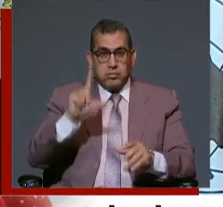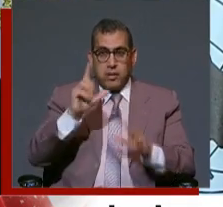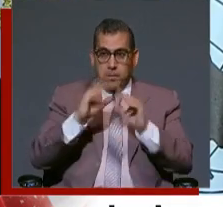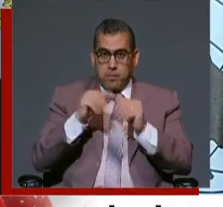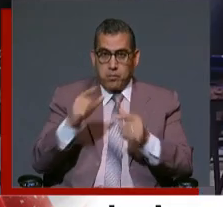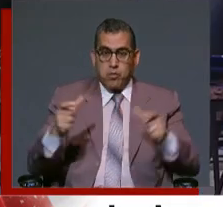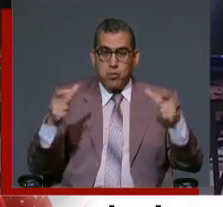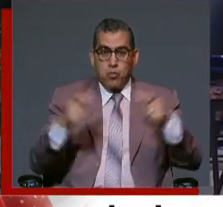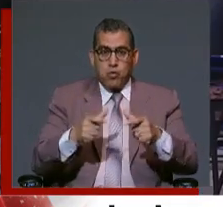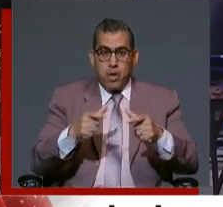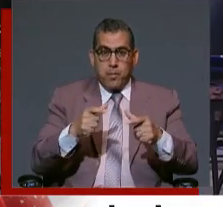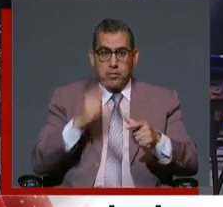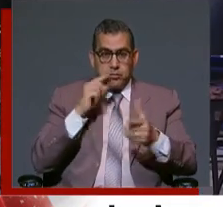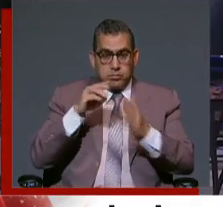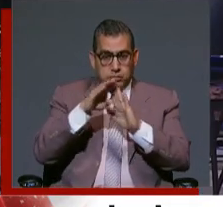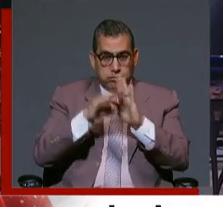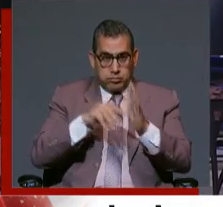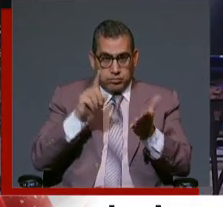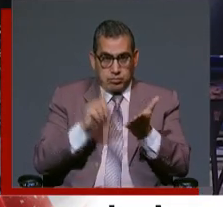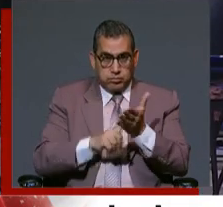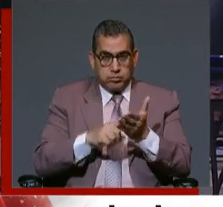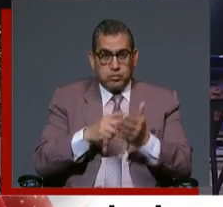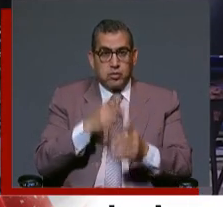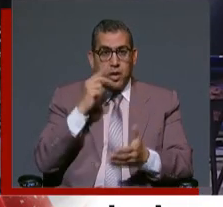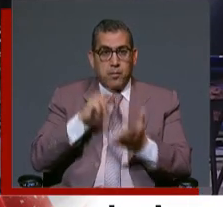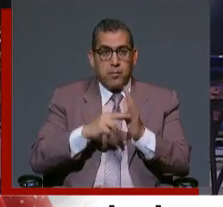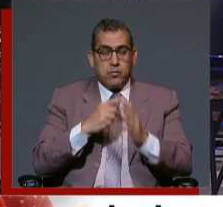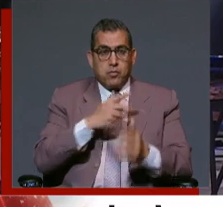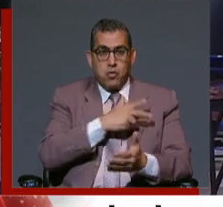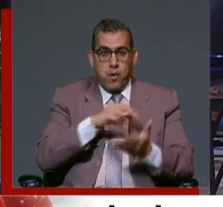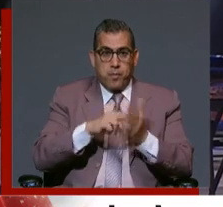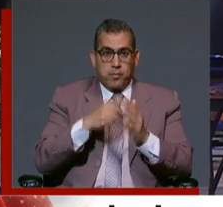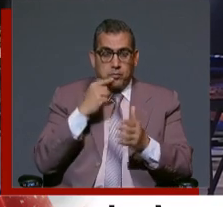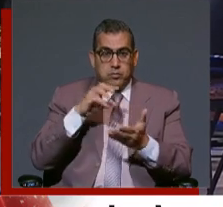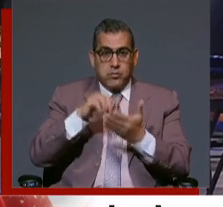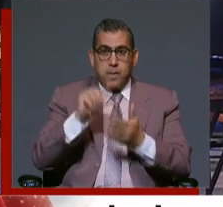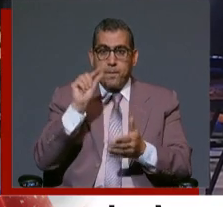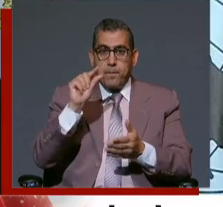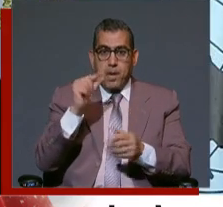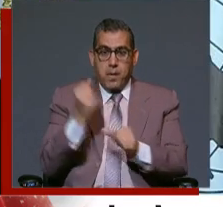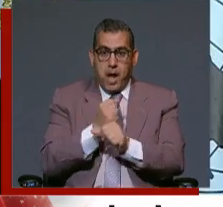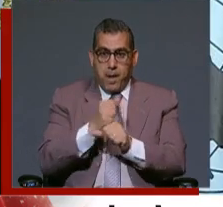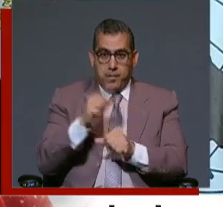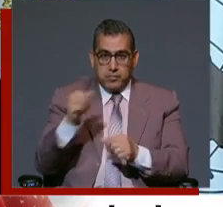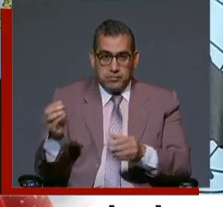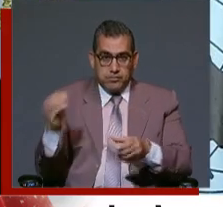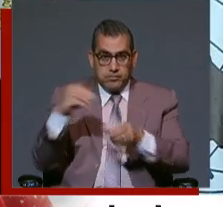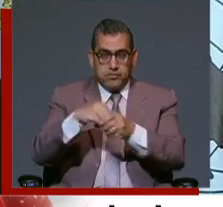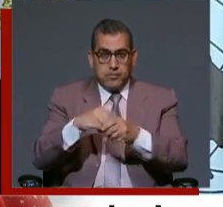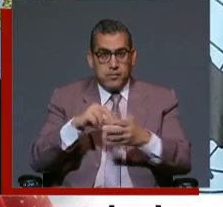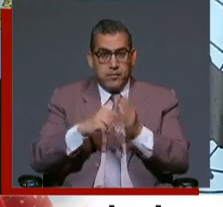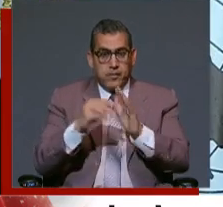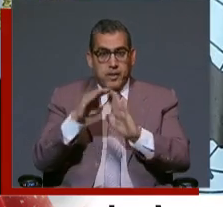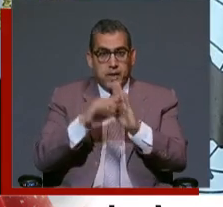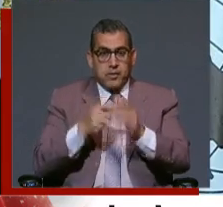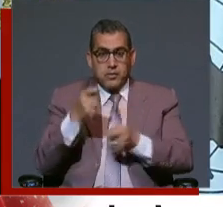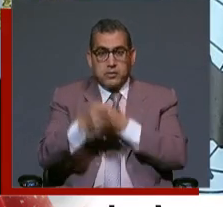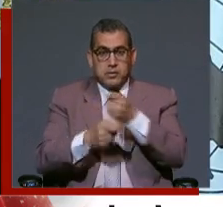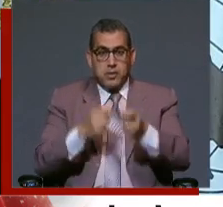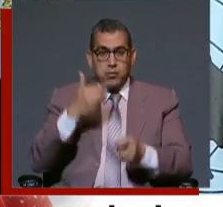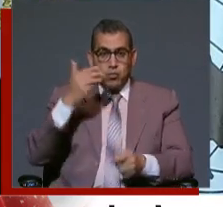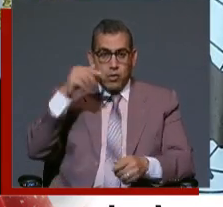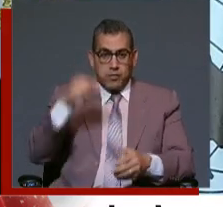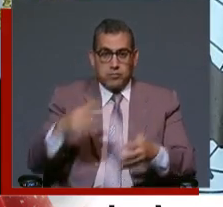للمؤتمر بتلك الموضوعات، فلقد تم تخصيص يوم ضمن برنامج أعماله لمناقشة آليات التمويل المبتكر